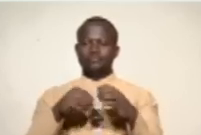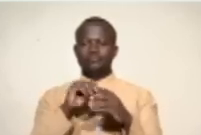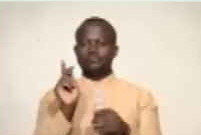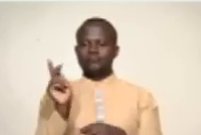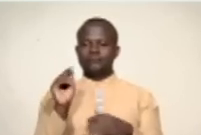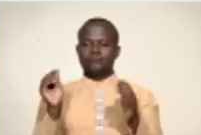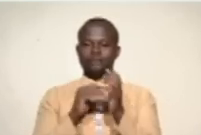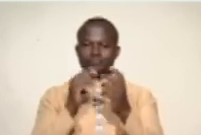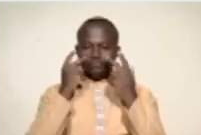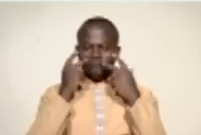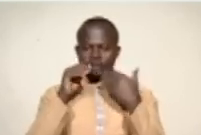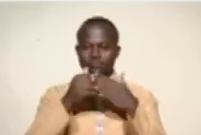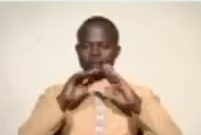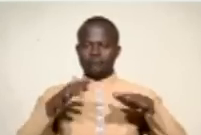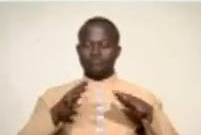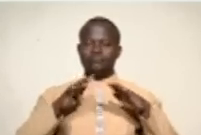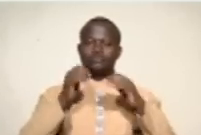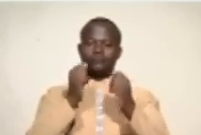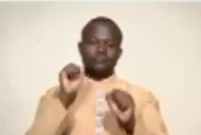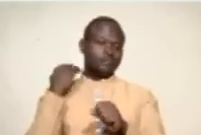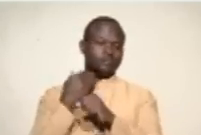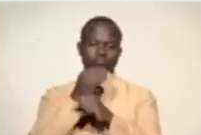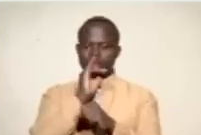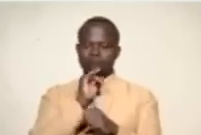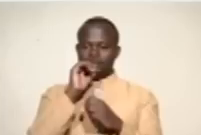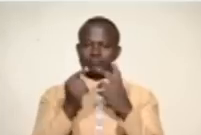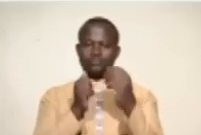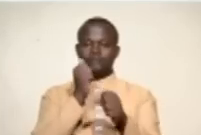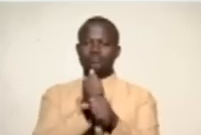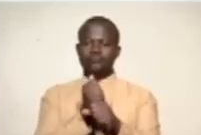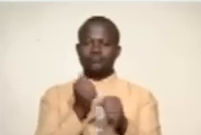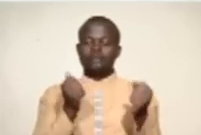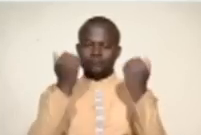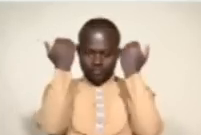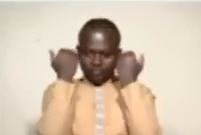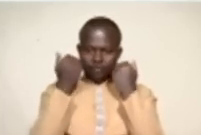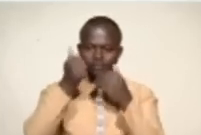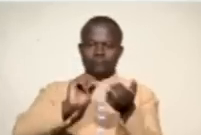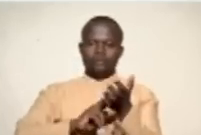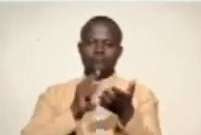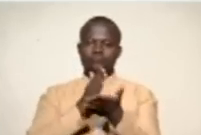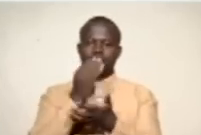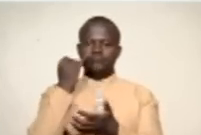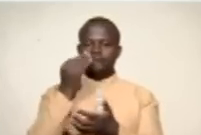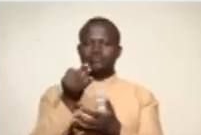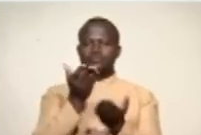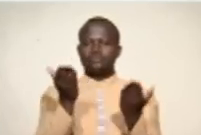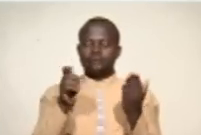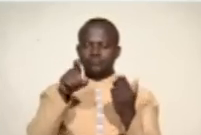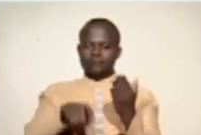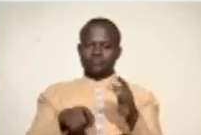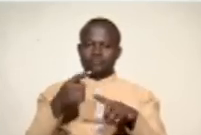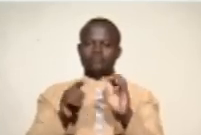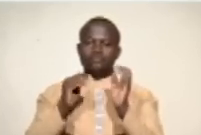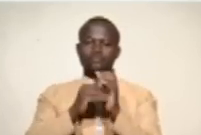ukabona ku ruhande rw'abacitse ku icumu nta kintu kiri gukorwa, urukiko ni rwo rwemeza ko kuko mu byukuri aribo bazikwiye.